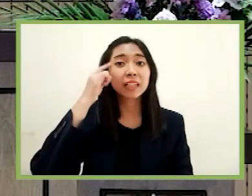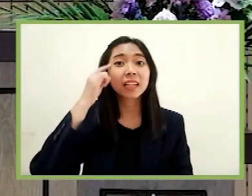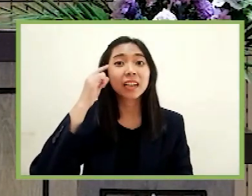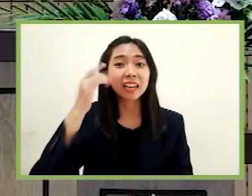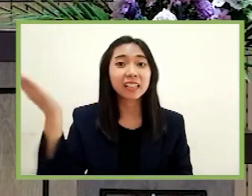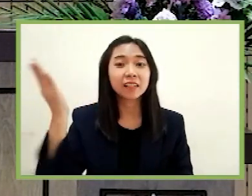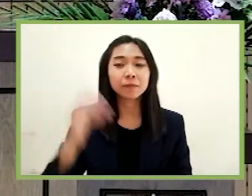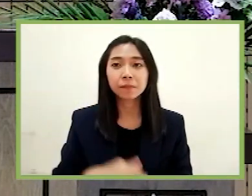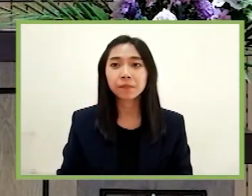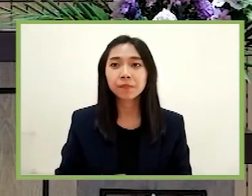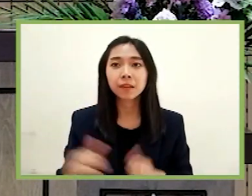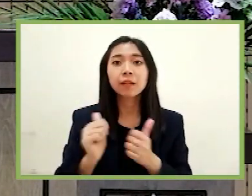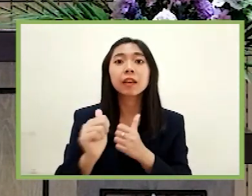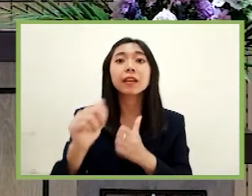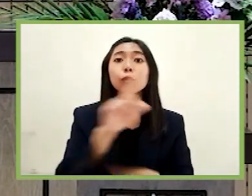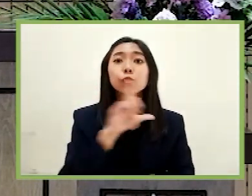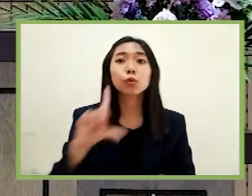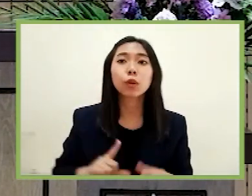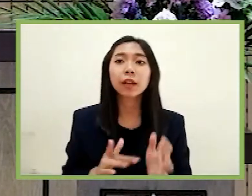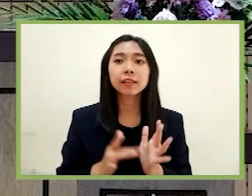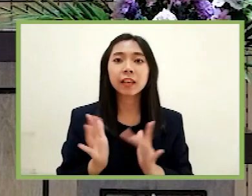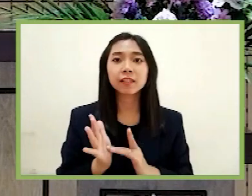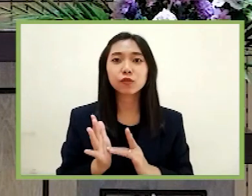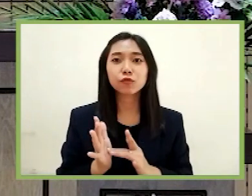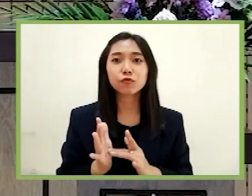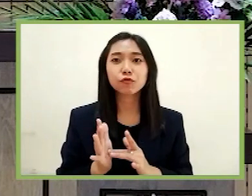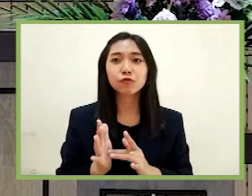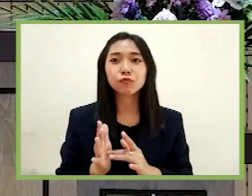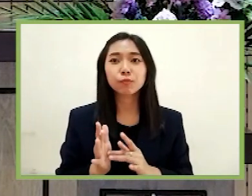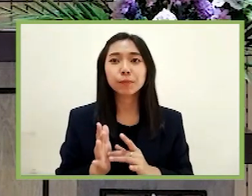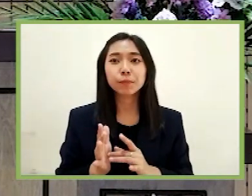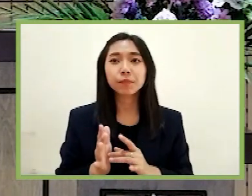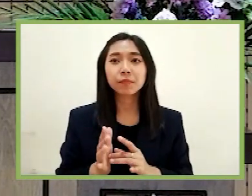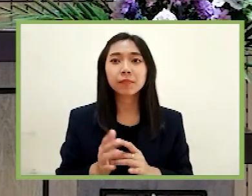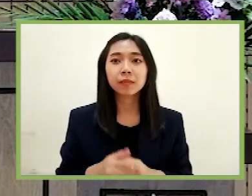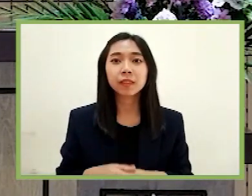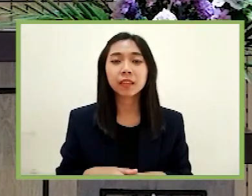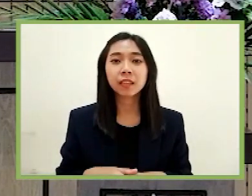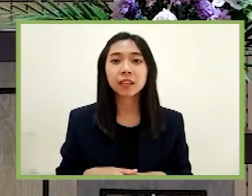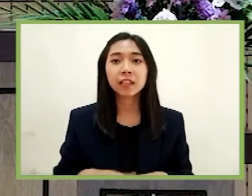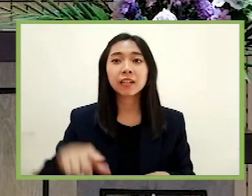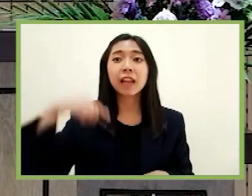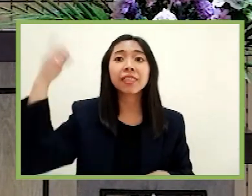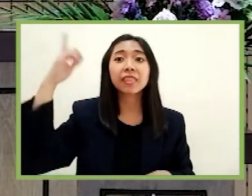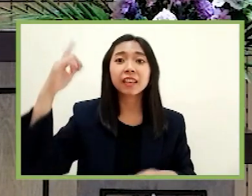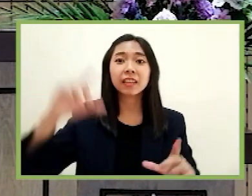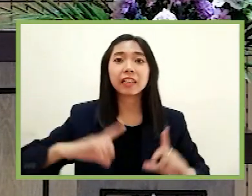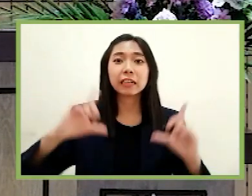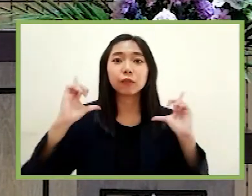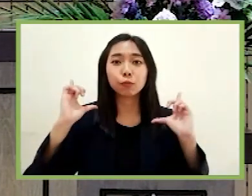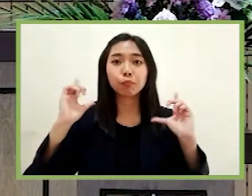ini adalah mengikut Tuhan bahwa yang paling penting adalah bagaimana hidup setelah kematian